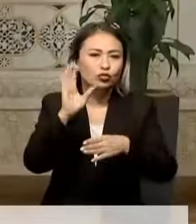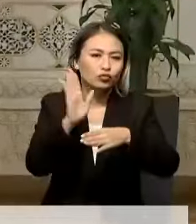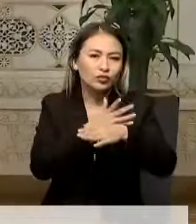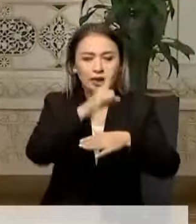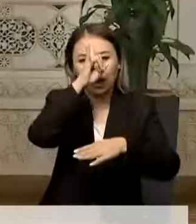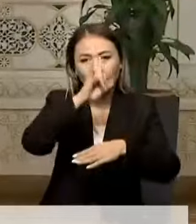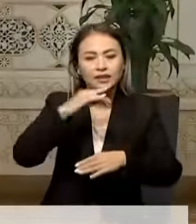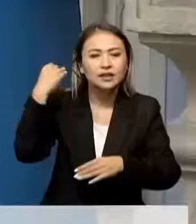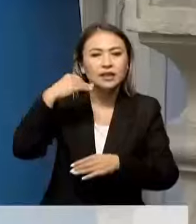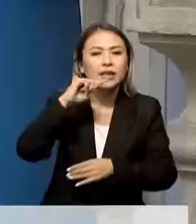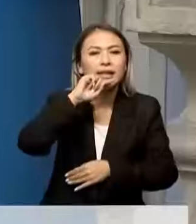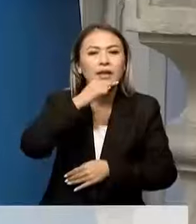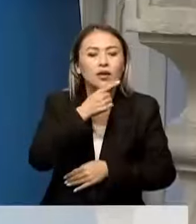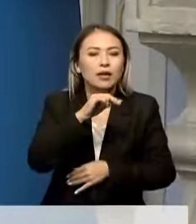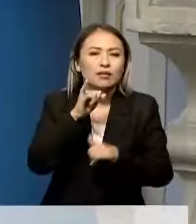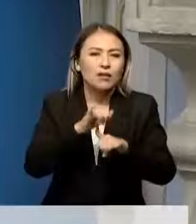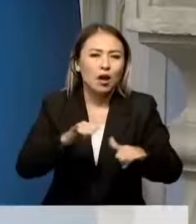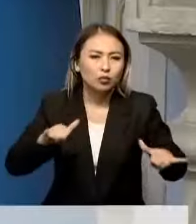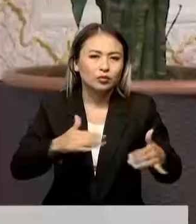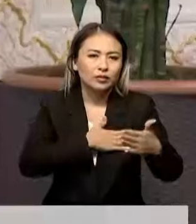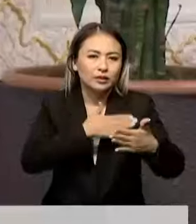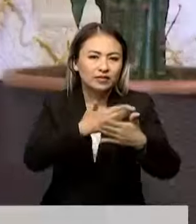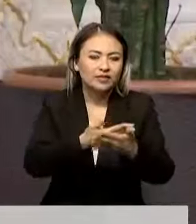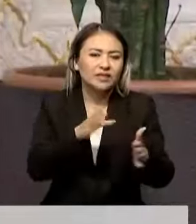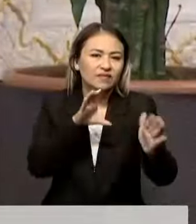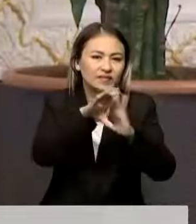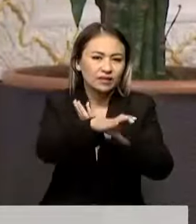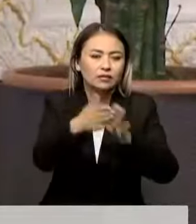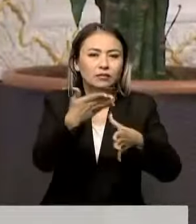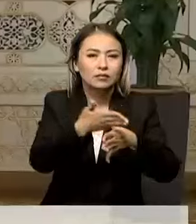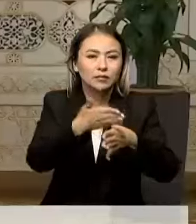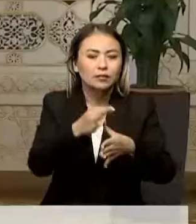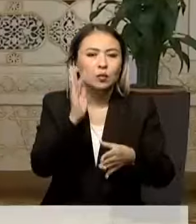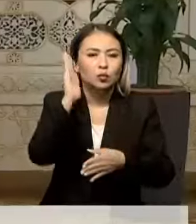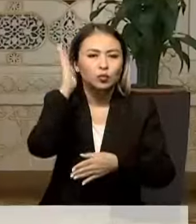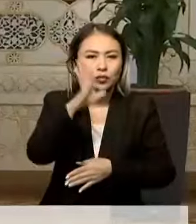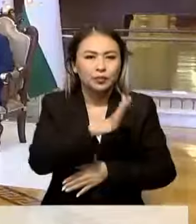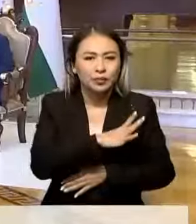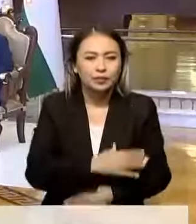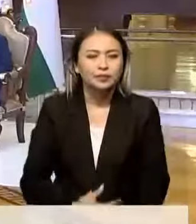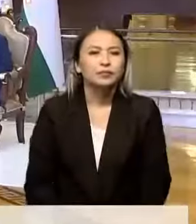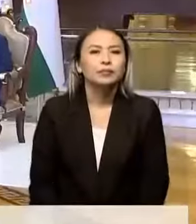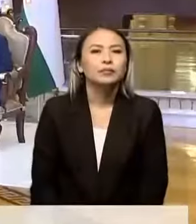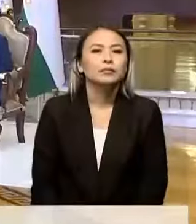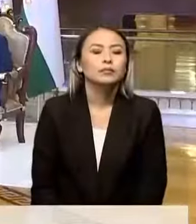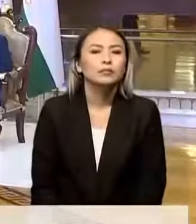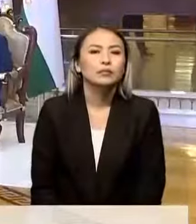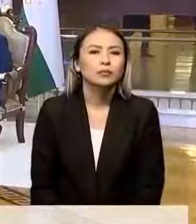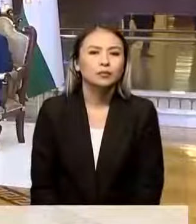Қазақстан мен Тәжікстан экономикасын дамытуға тың серпін беретін инвестициялық жобаларды іске асырудың келешегі қарастырылды.